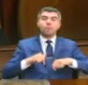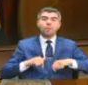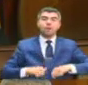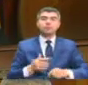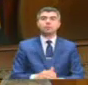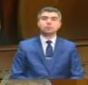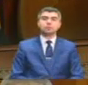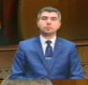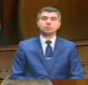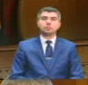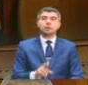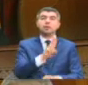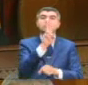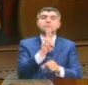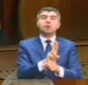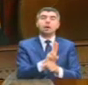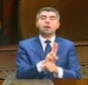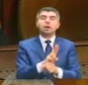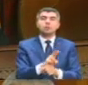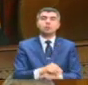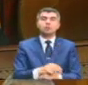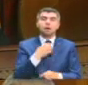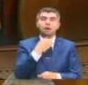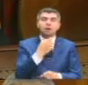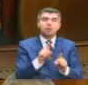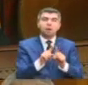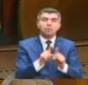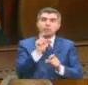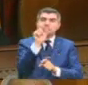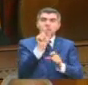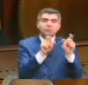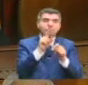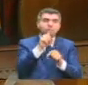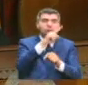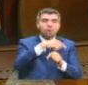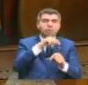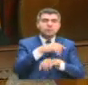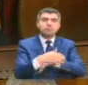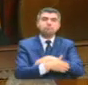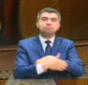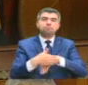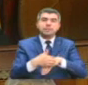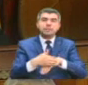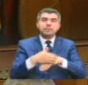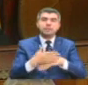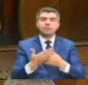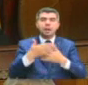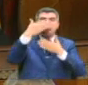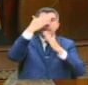المحترمين، السؤال ديالنا يتعلق بوضعية الطبقة الوسطى ببلادنا. تعرف جيدا السيد الوزير الأهمية ديال هذه